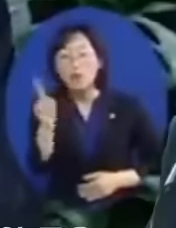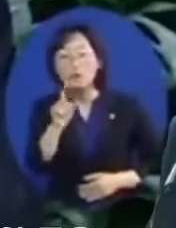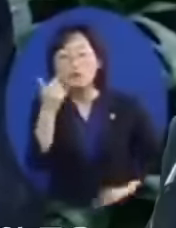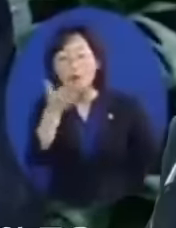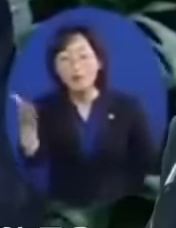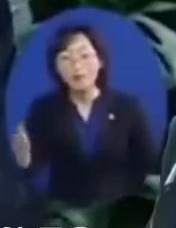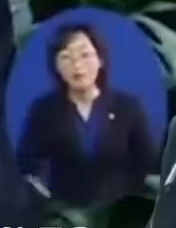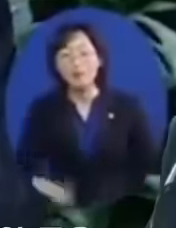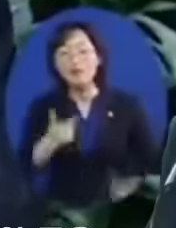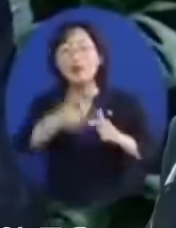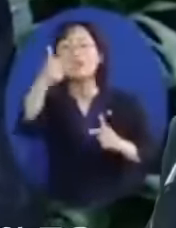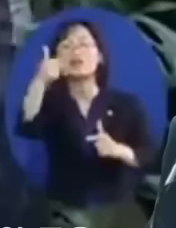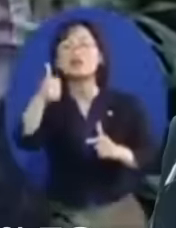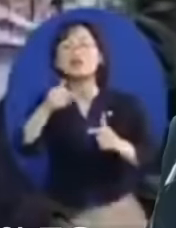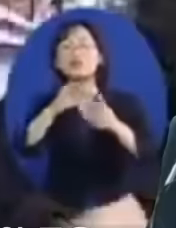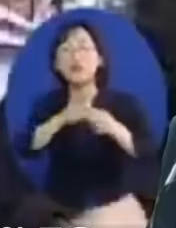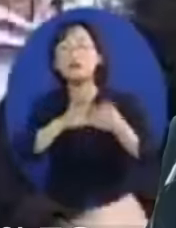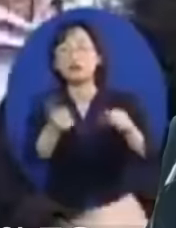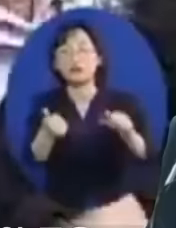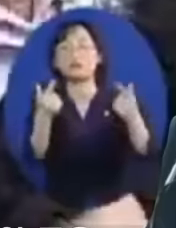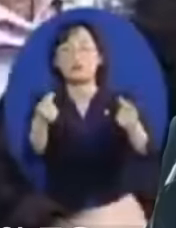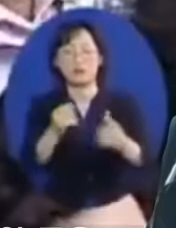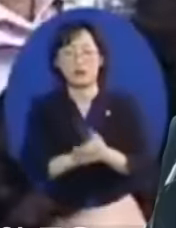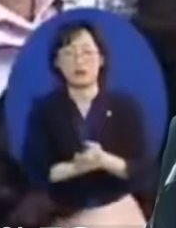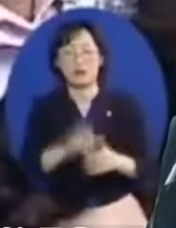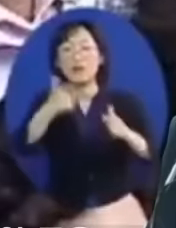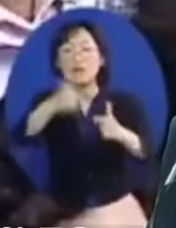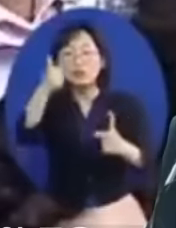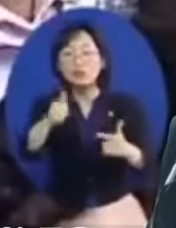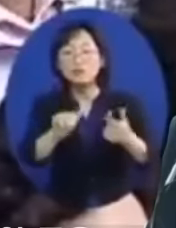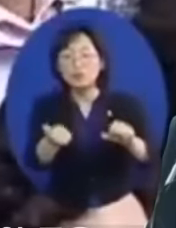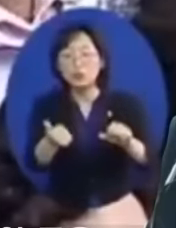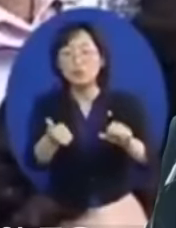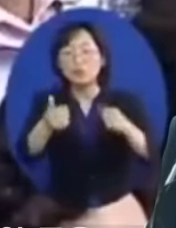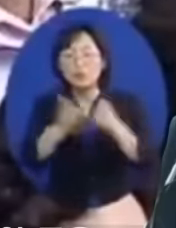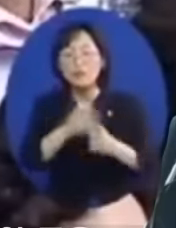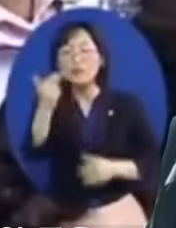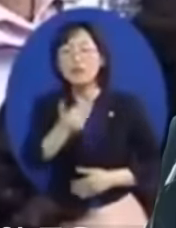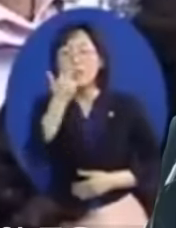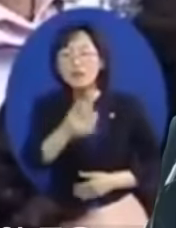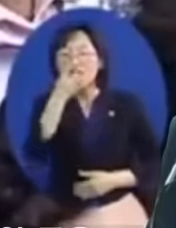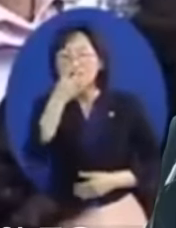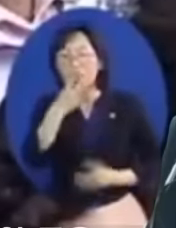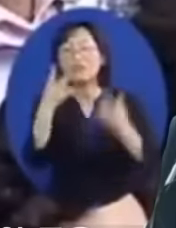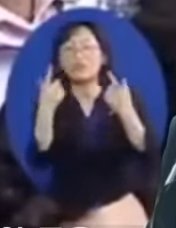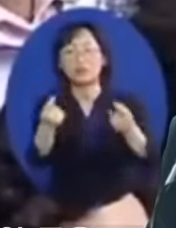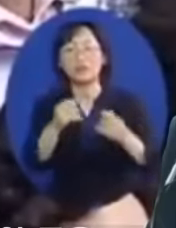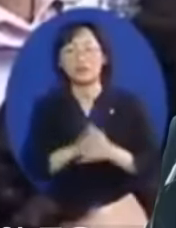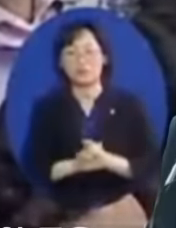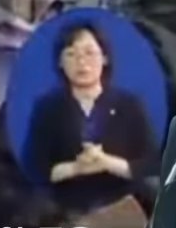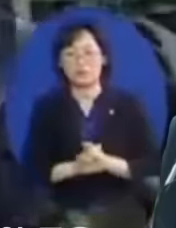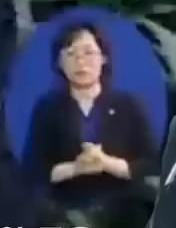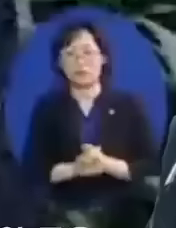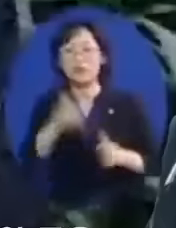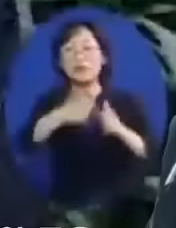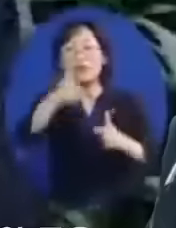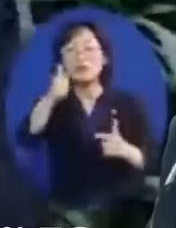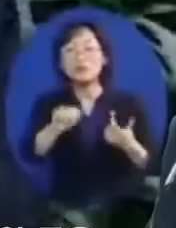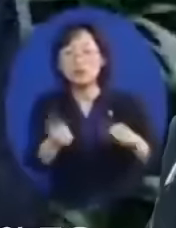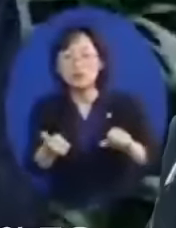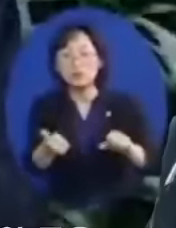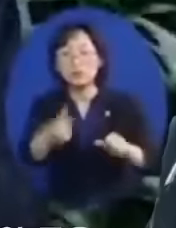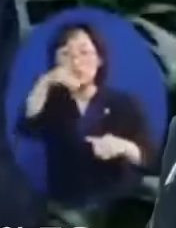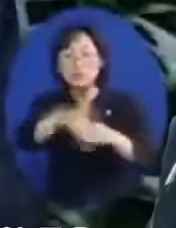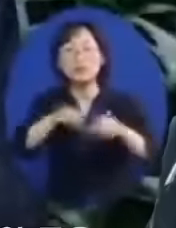뭡니까? 예수의 죽음인 것입니다. 예수의 죽음이 우리 생명의 종자 씨앗인 것입니다. 예수의